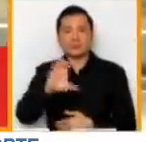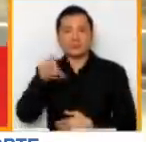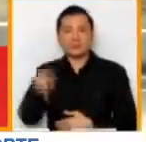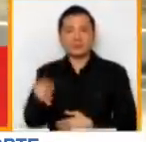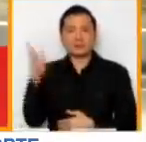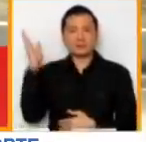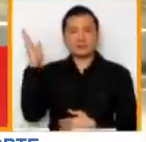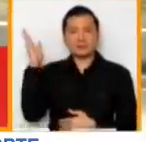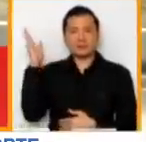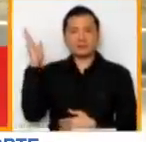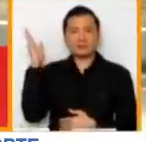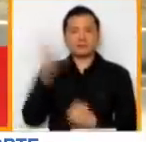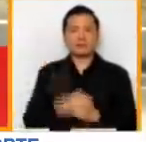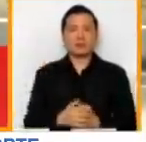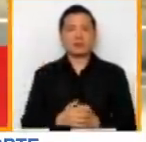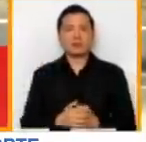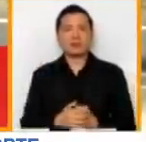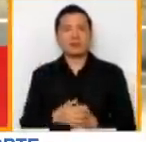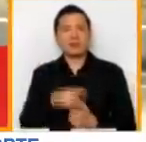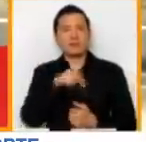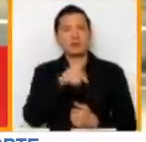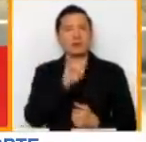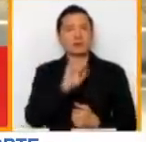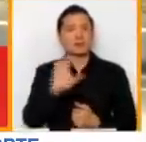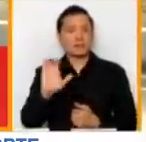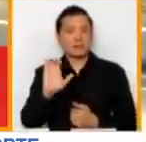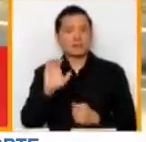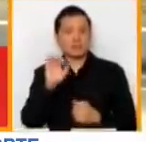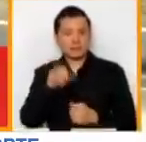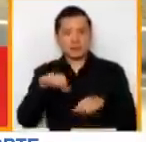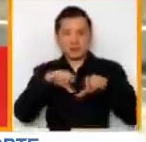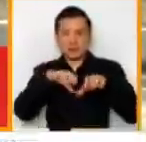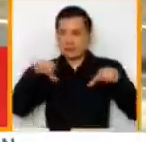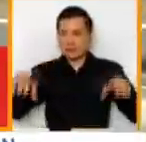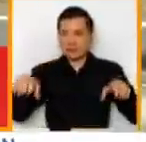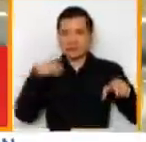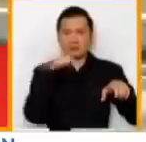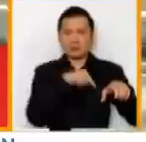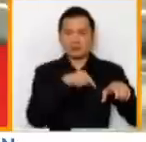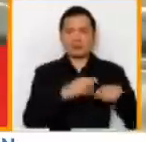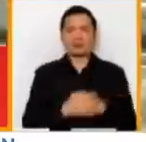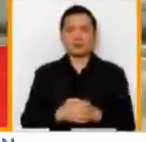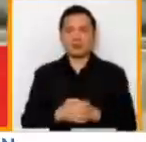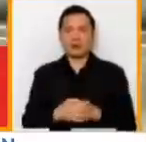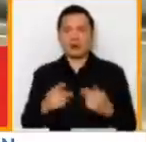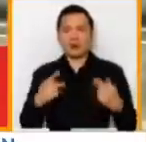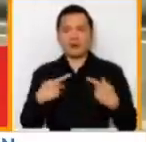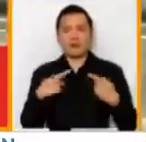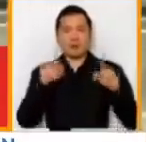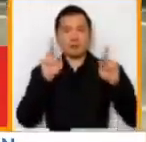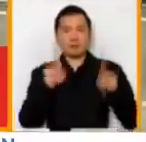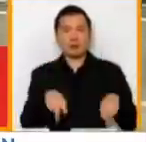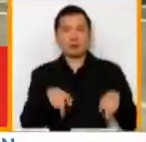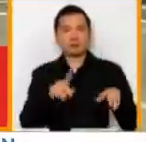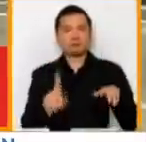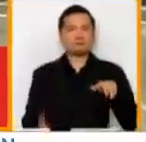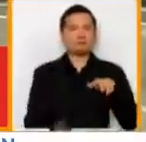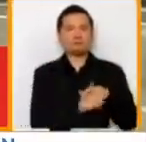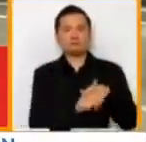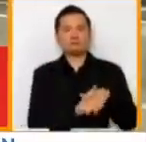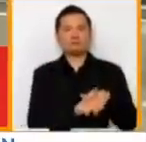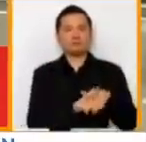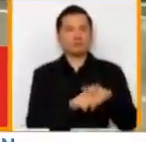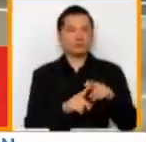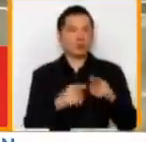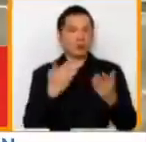ito ng PICC. Yan po ay ilang taga-support at ng isang kandidato na dumating dito ngayong umaga, siguro mga